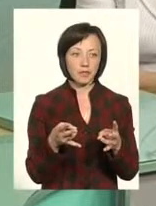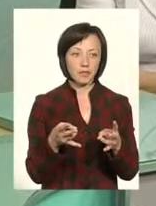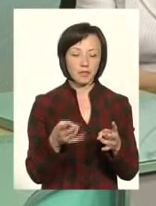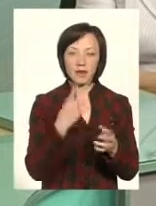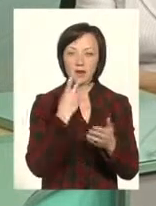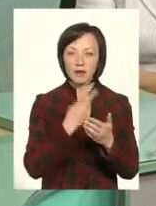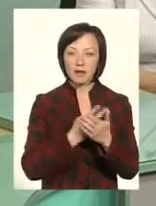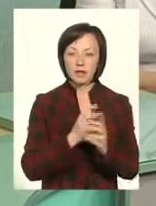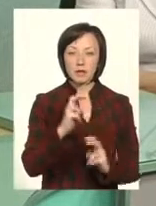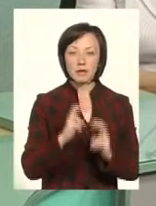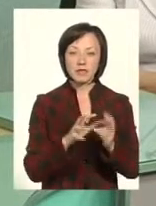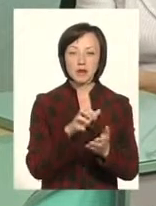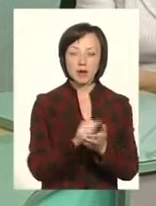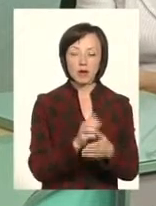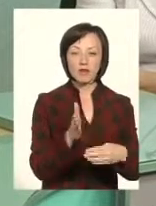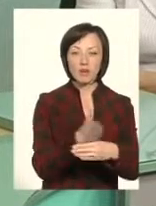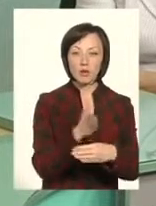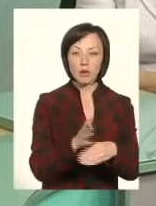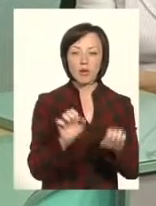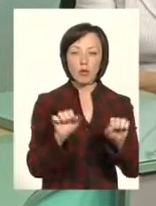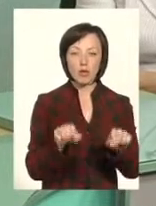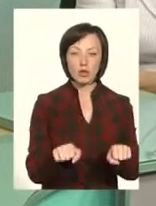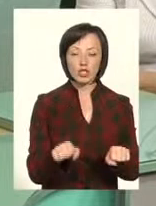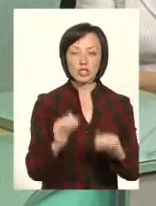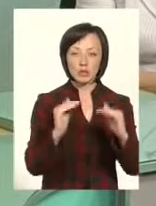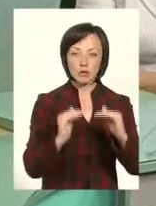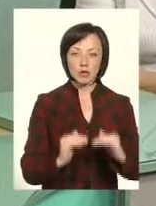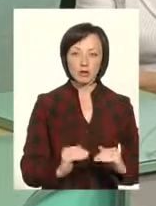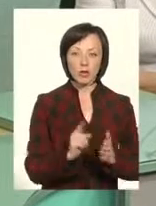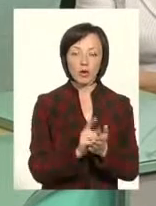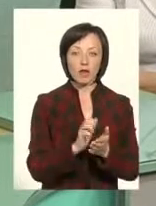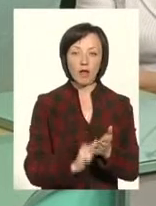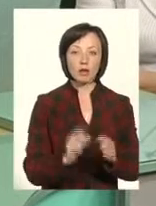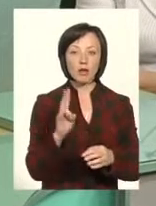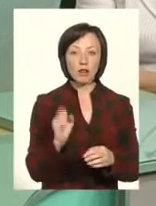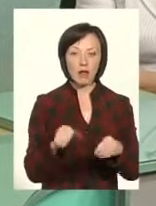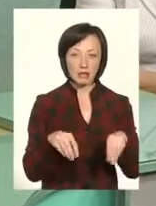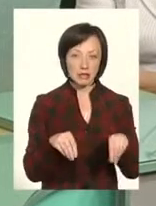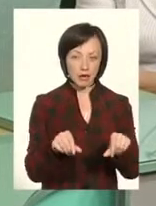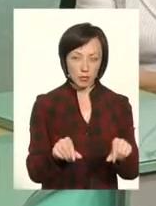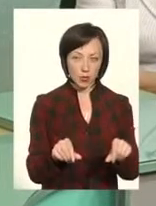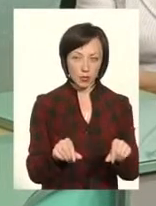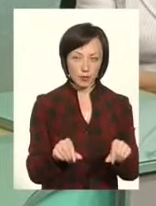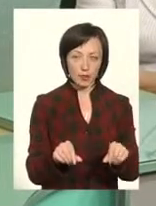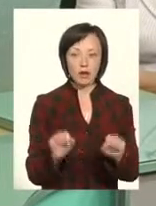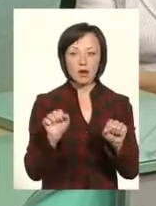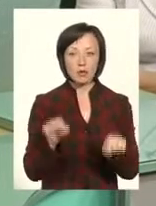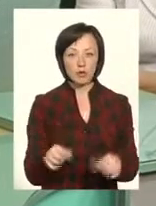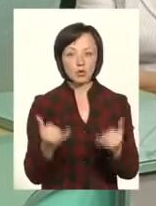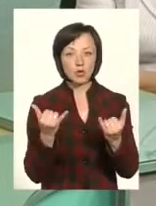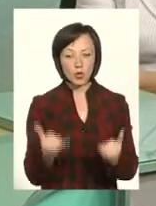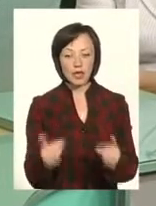ті підприємства, які займаються виробництвом, ми можемо десь зменшити податок на землю, як мінімум. Так? Ми можемо